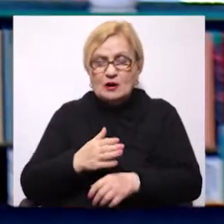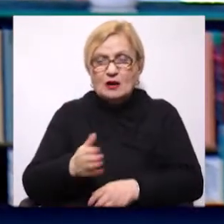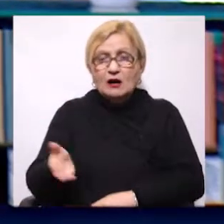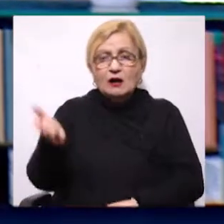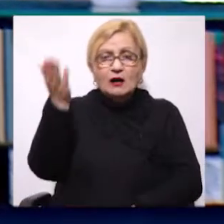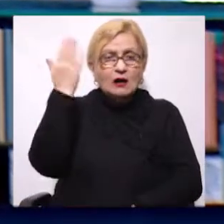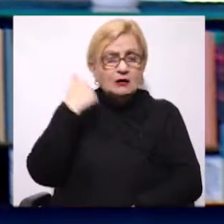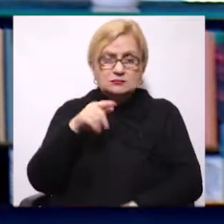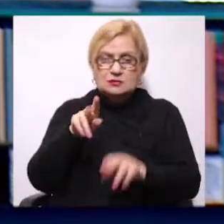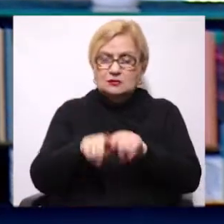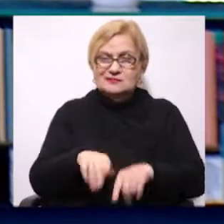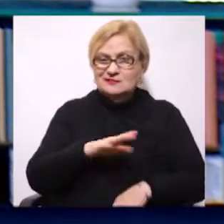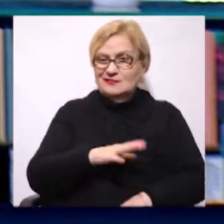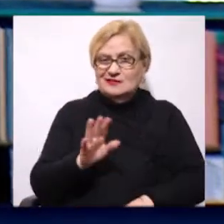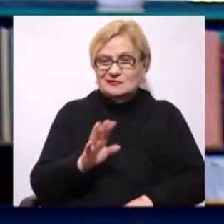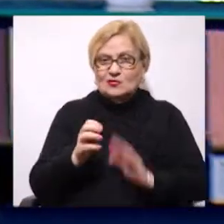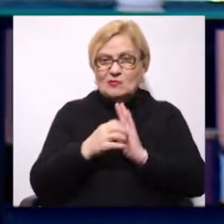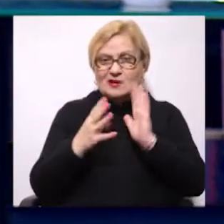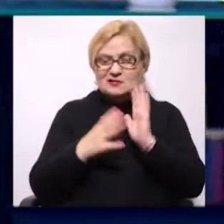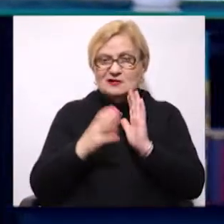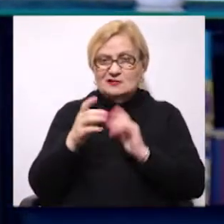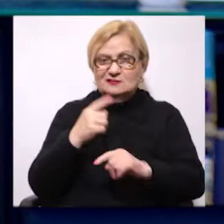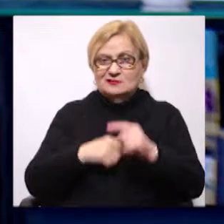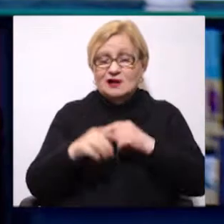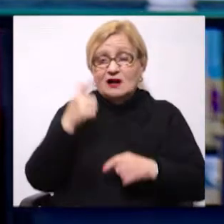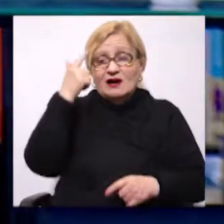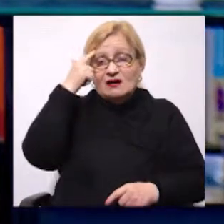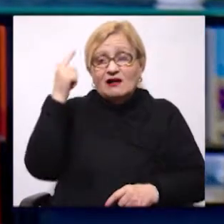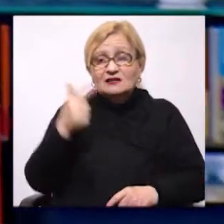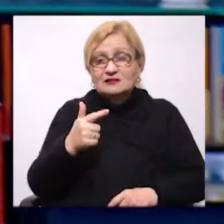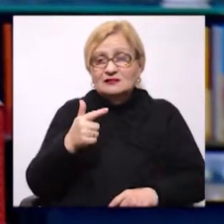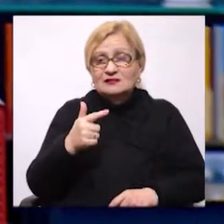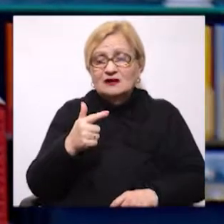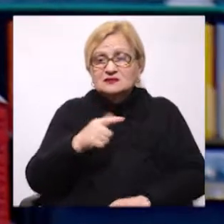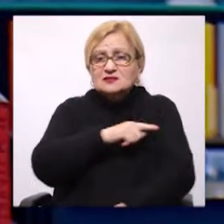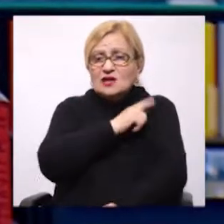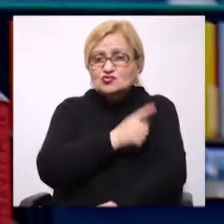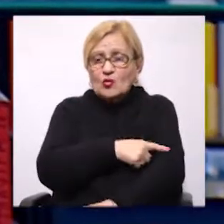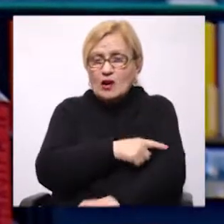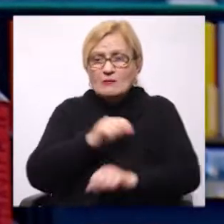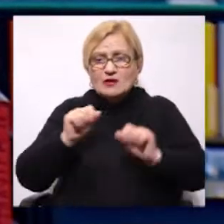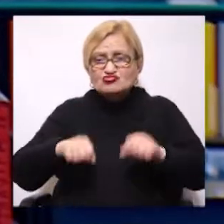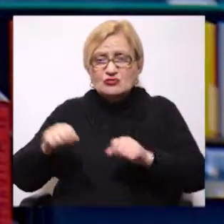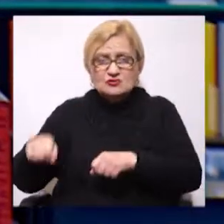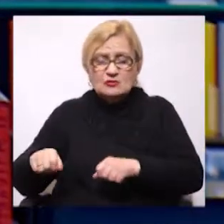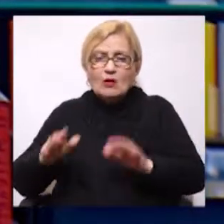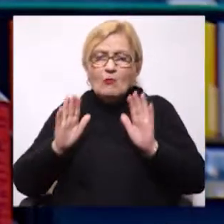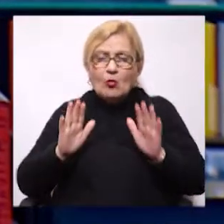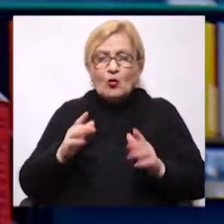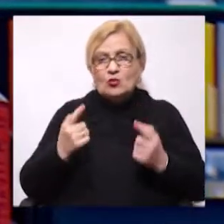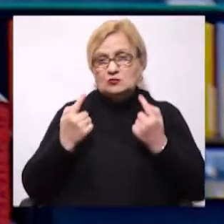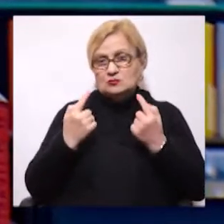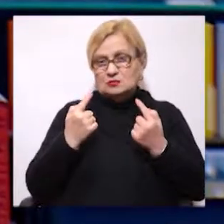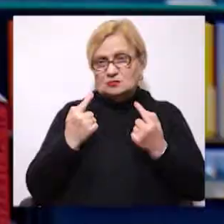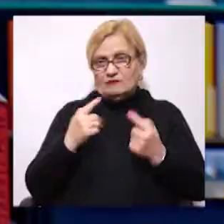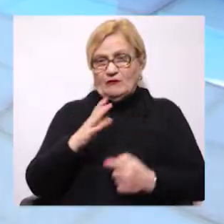მე-19 საუკუნეში. განათლების მიღების საშუალება და შესაძლებლობა ჰქონდათ დიდგვაროვნებს,